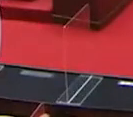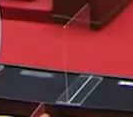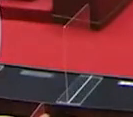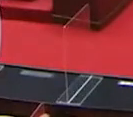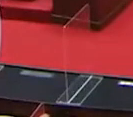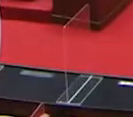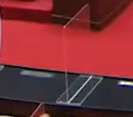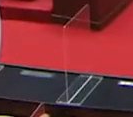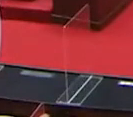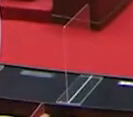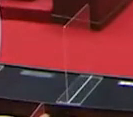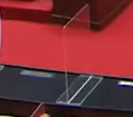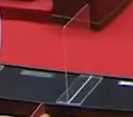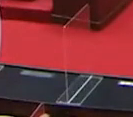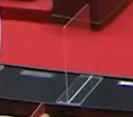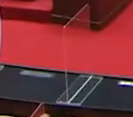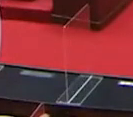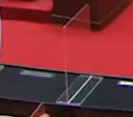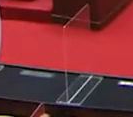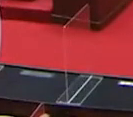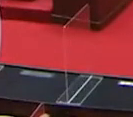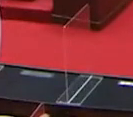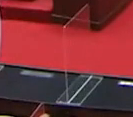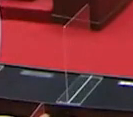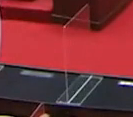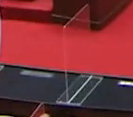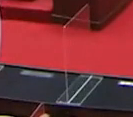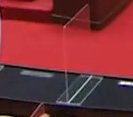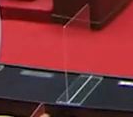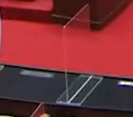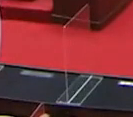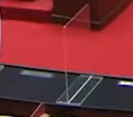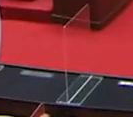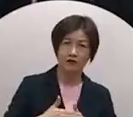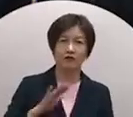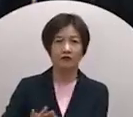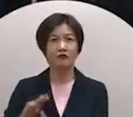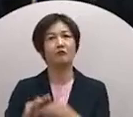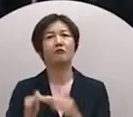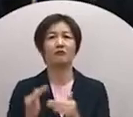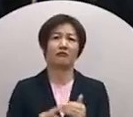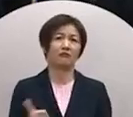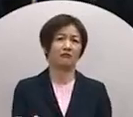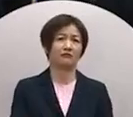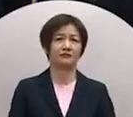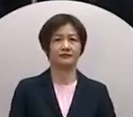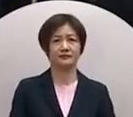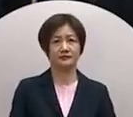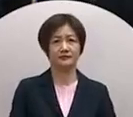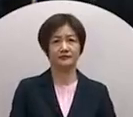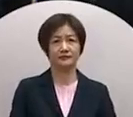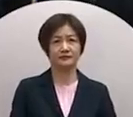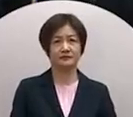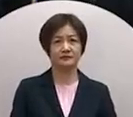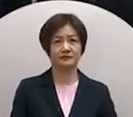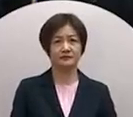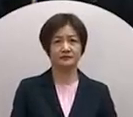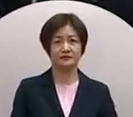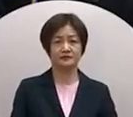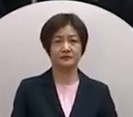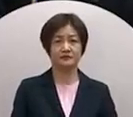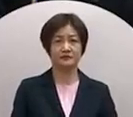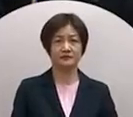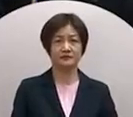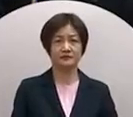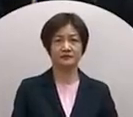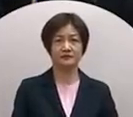信中国政府现在应该很有能力，可以大大照顾人民。 好，我们希望说这是一个契机啊，哈。那如果大陆